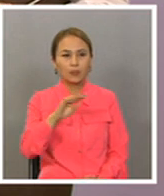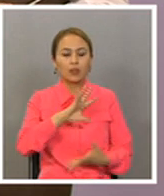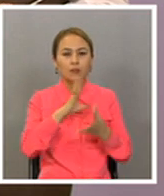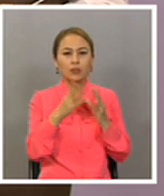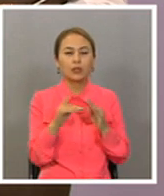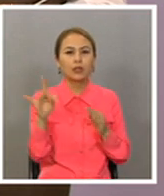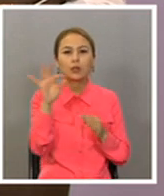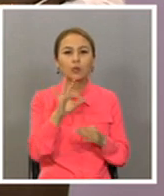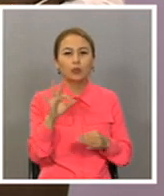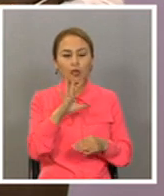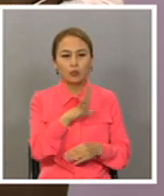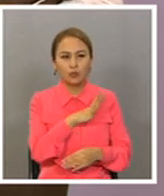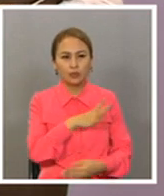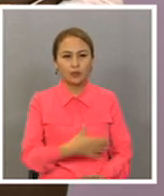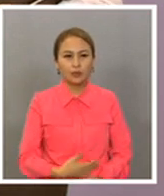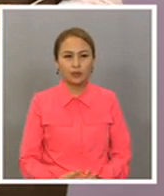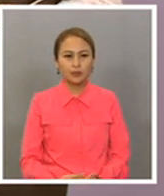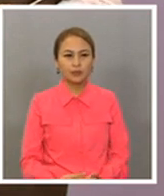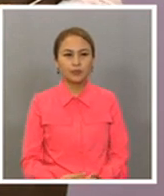boldı?